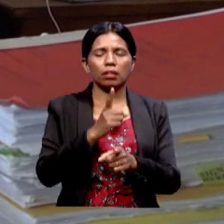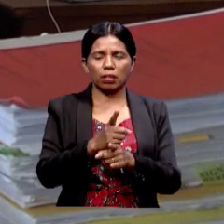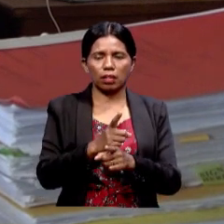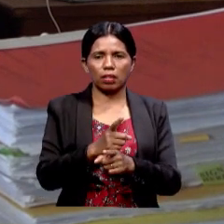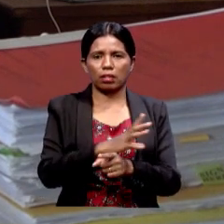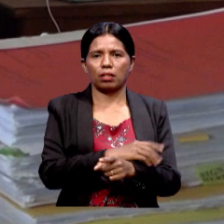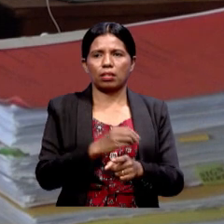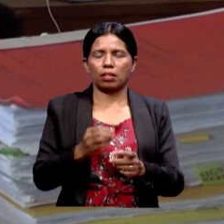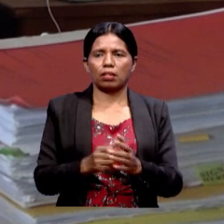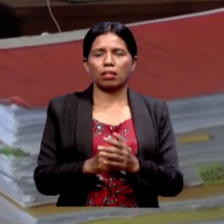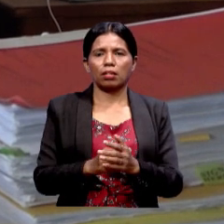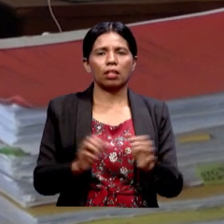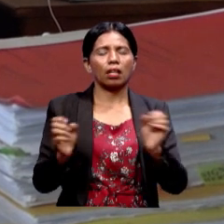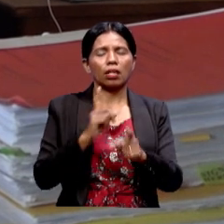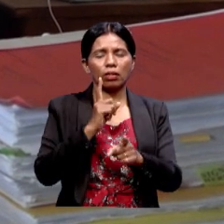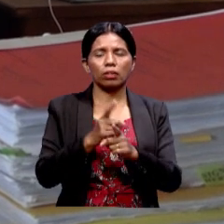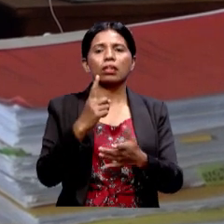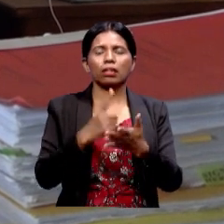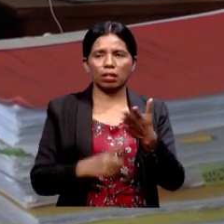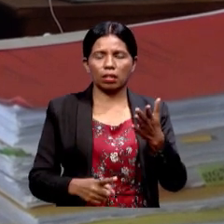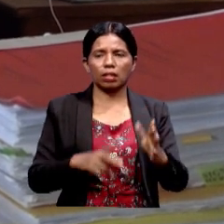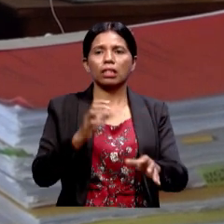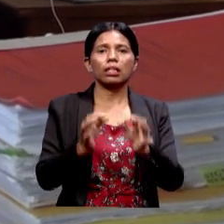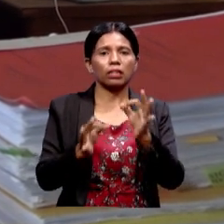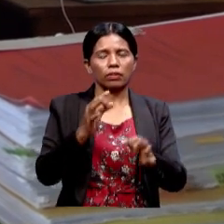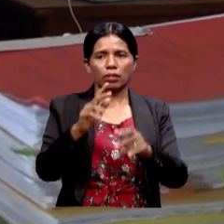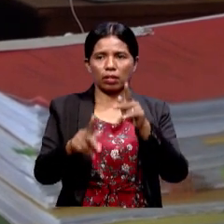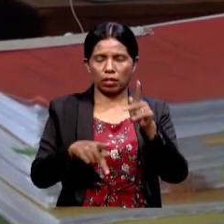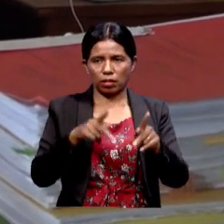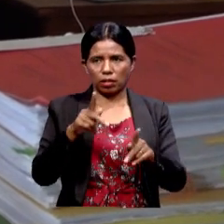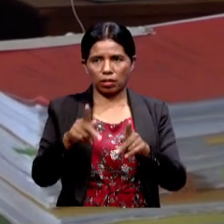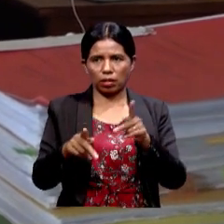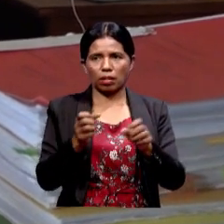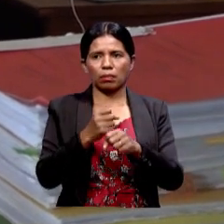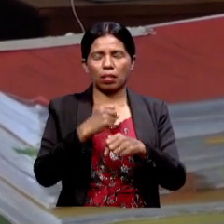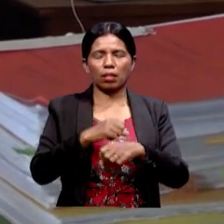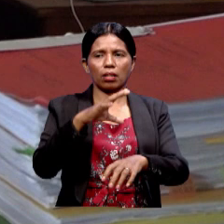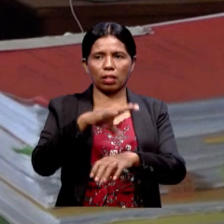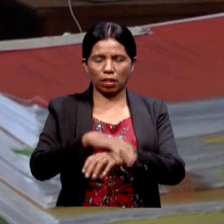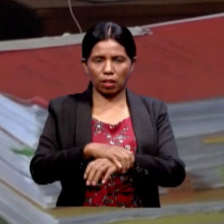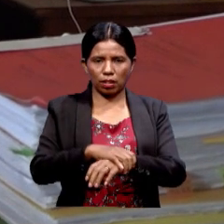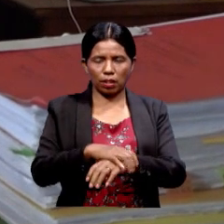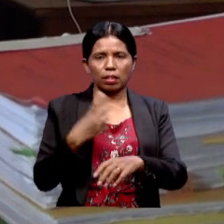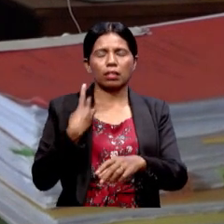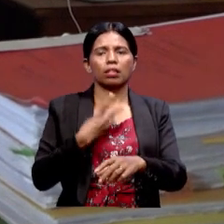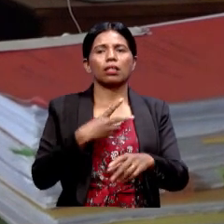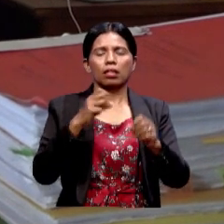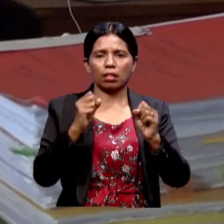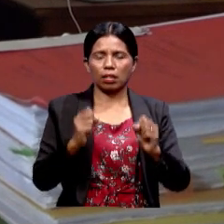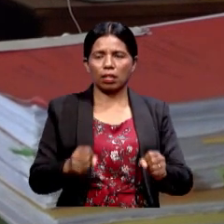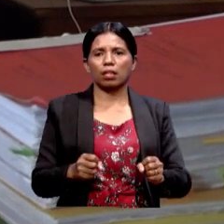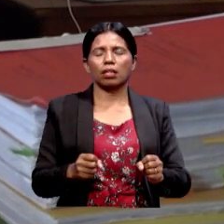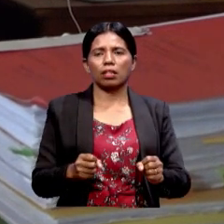saya karik ema rumah ema halu di dijaga tu saya liberta leh dia